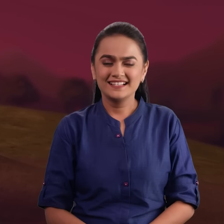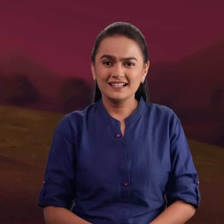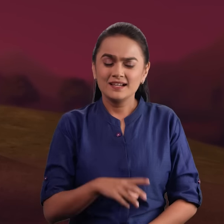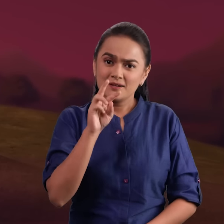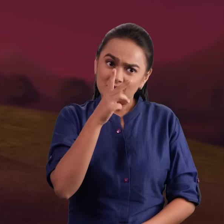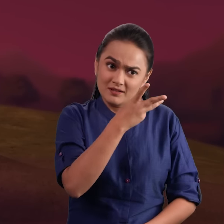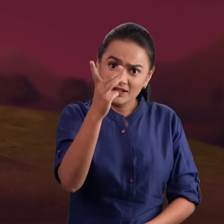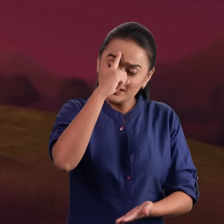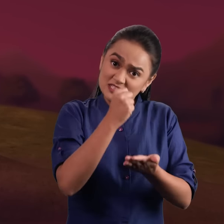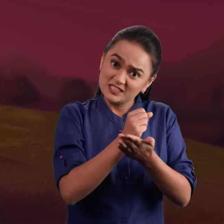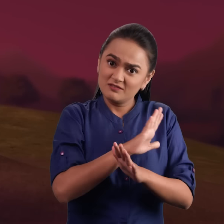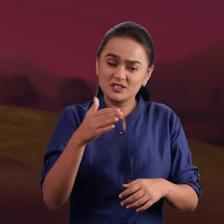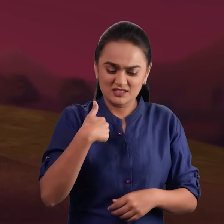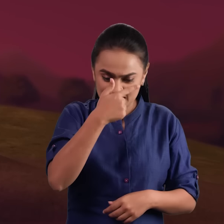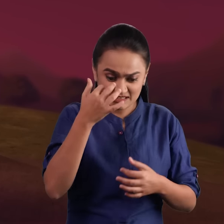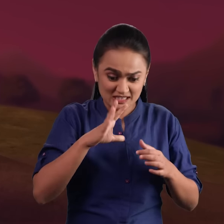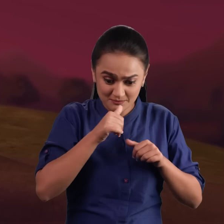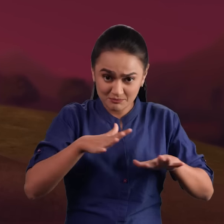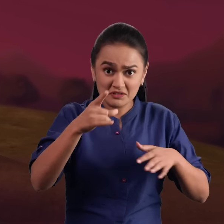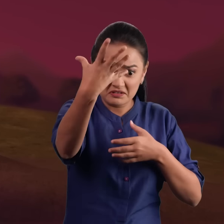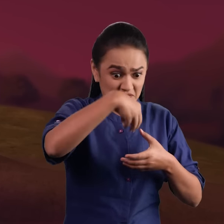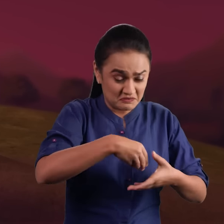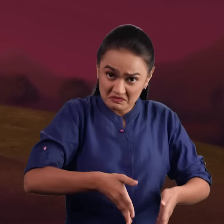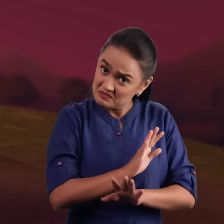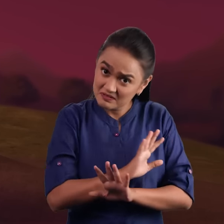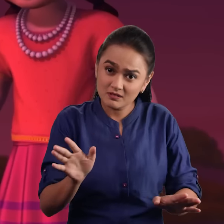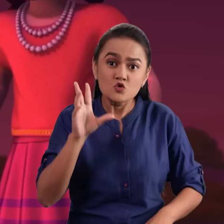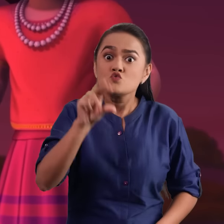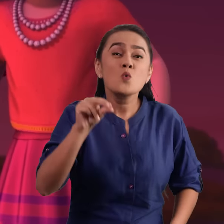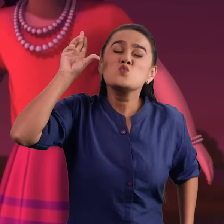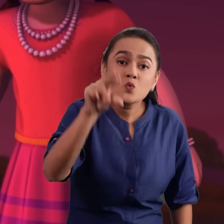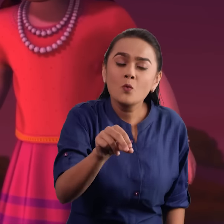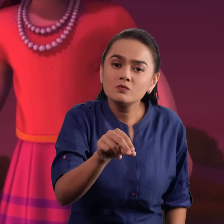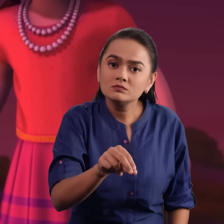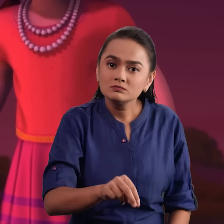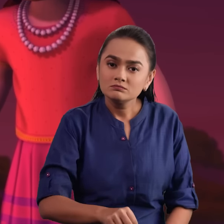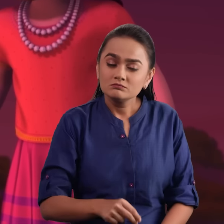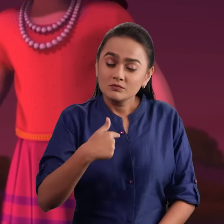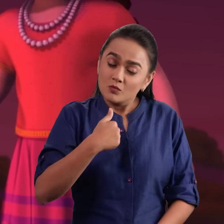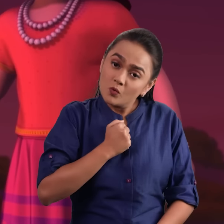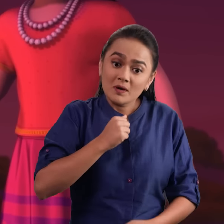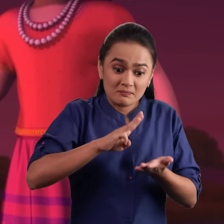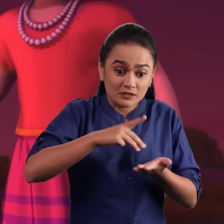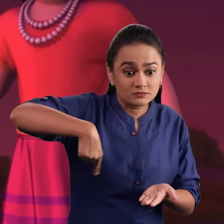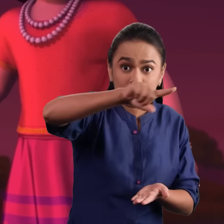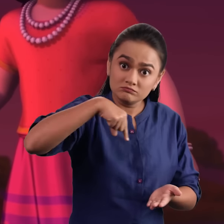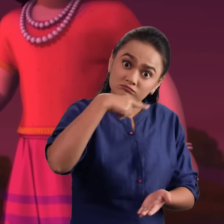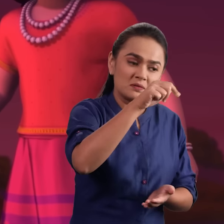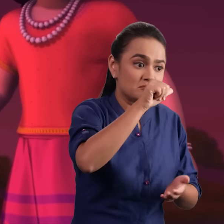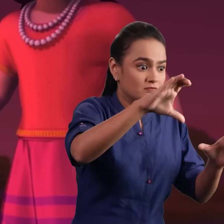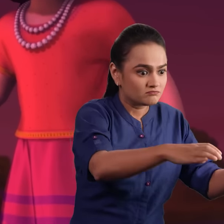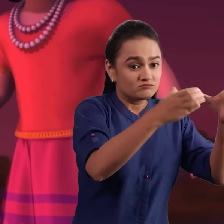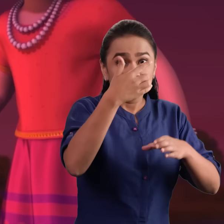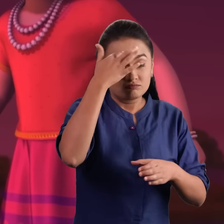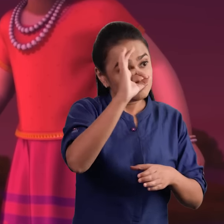तो तुम तीनों ने निश्चय कर लिया है कि तुम्हें मेरा अशुद्ध जल नहीं चाहिए? नहीं, बिल्कुल नहीं। हम मानसी गंगा से